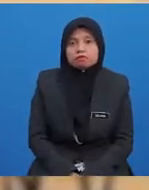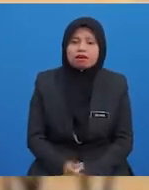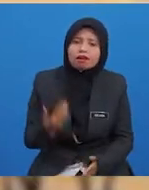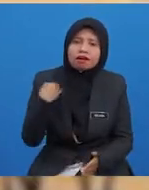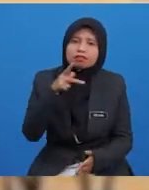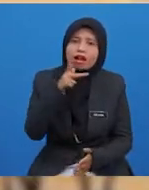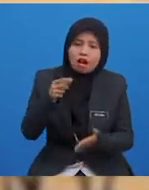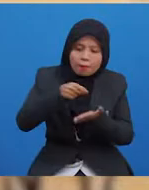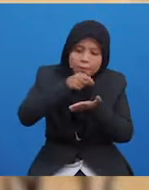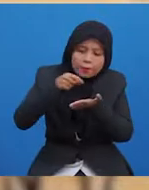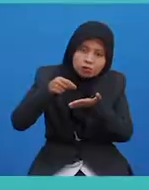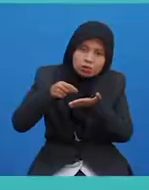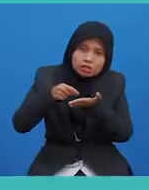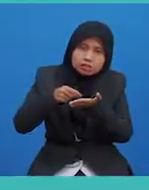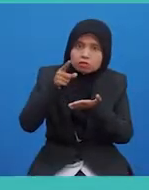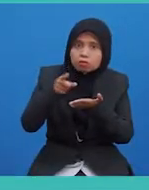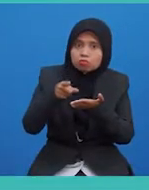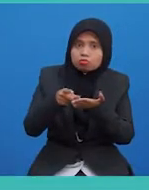Adakah penulisan kamu seperti ini?